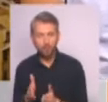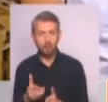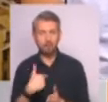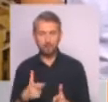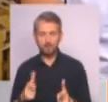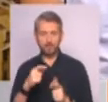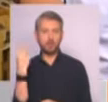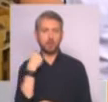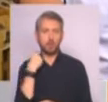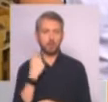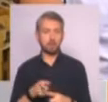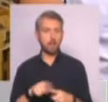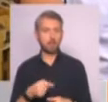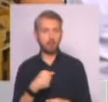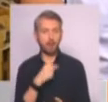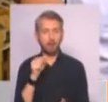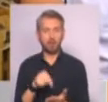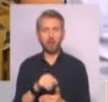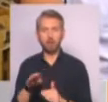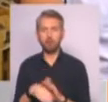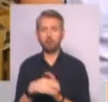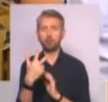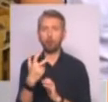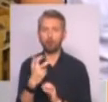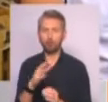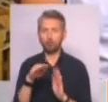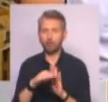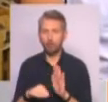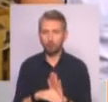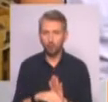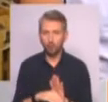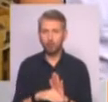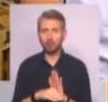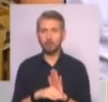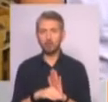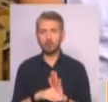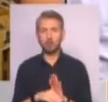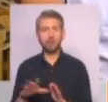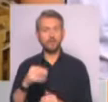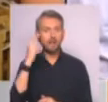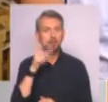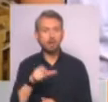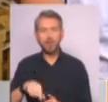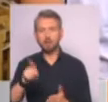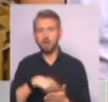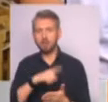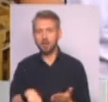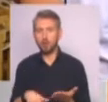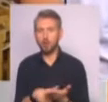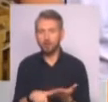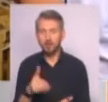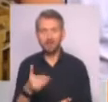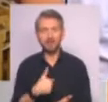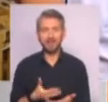выставили долг. Поэтому я подпадаю под 300-ю статью. Всем киевлянам отменили субсидии. Если я